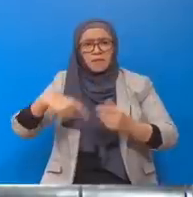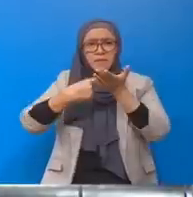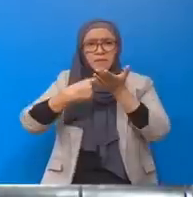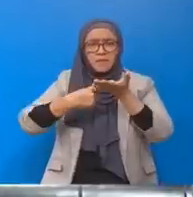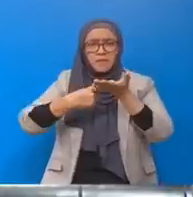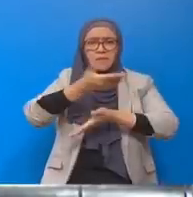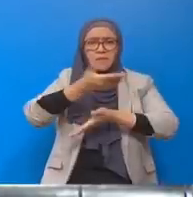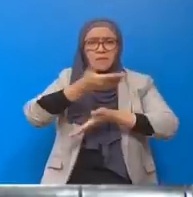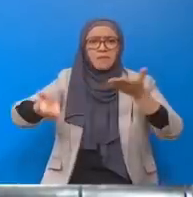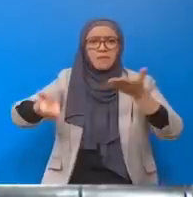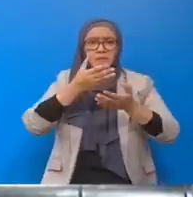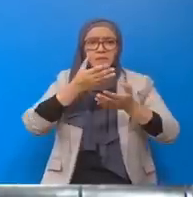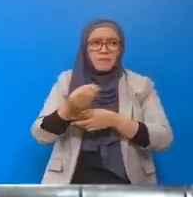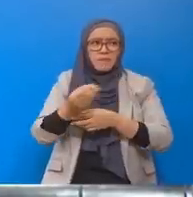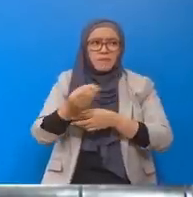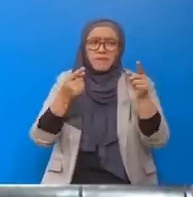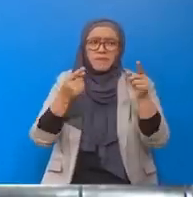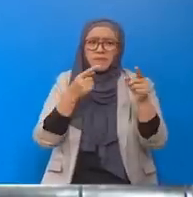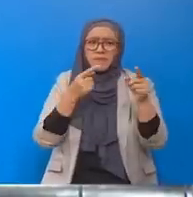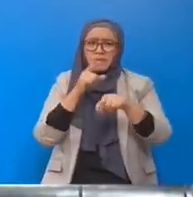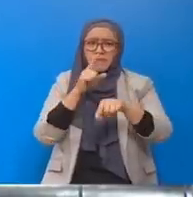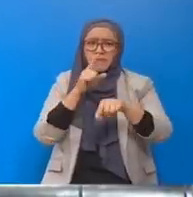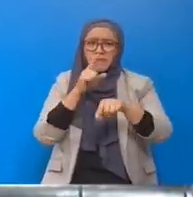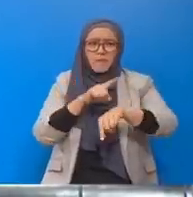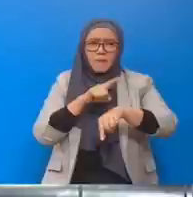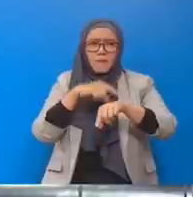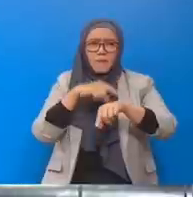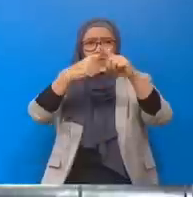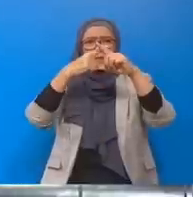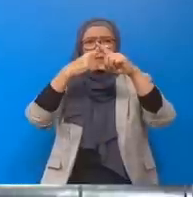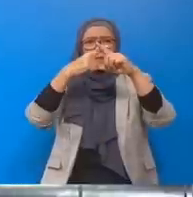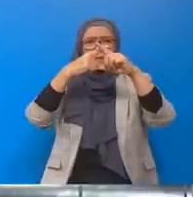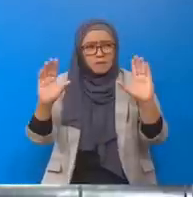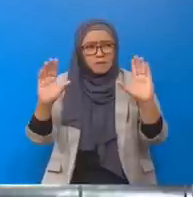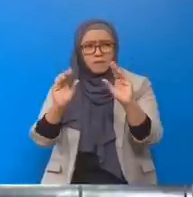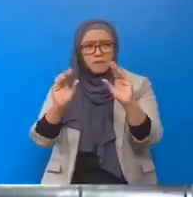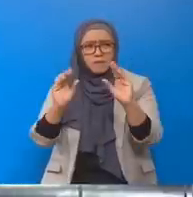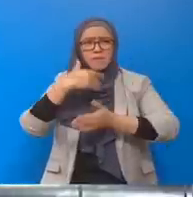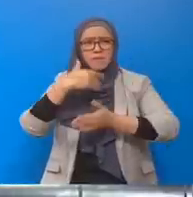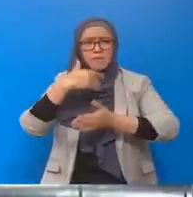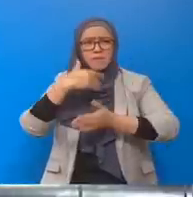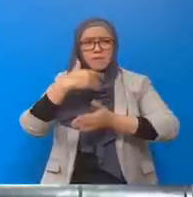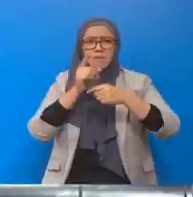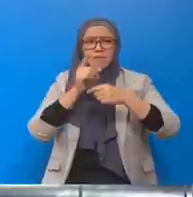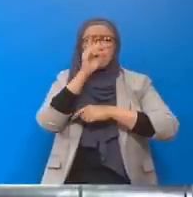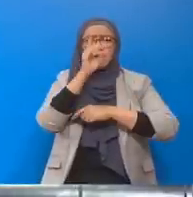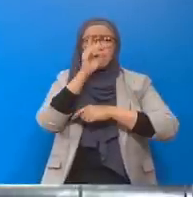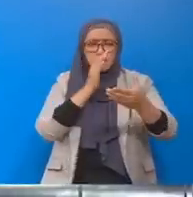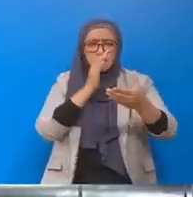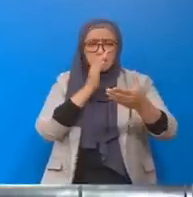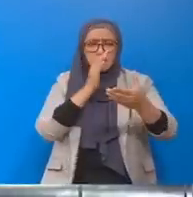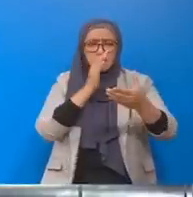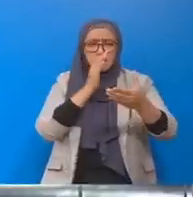dana kalau kita pendekkan mousse untuk dewan sidang make akan terjejas ya